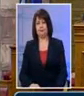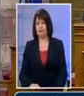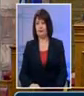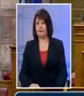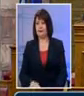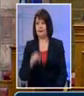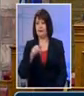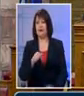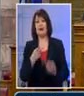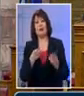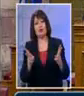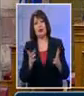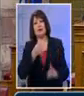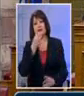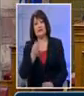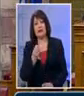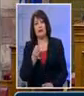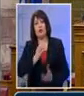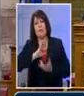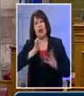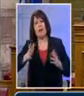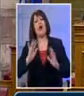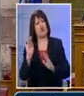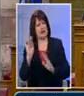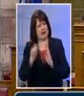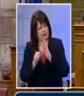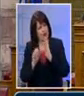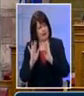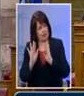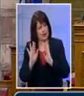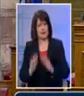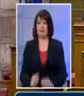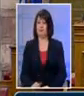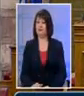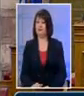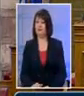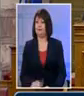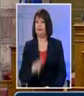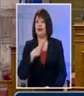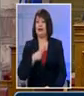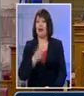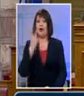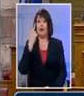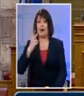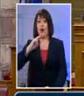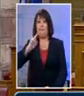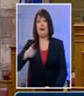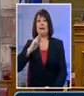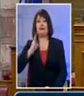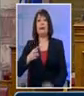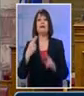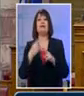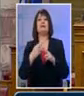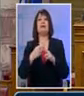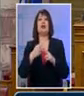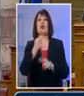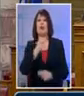μου, δεν θα μακρηγορήσω, κυρία Πρόεδρε. Θέλω όμως να δώσω δύο απαντήσεις και στο κρίσιμο θέμα που μας